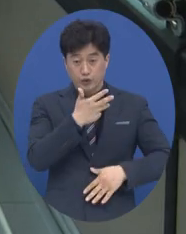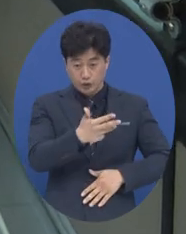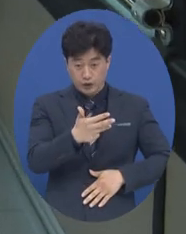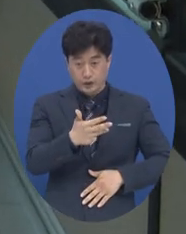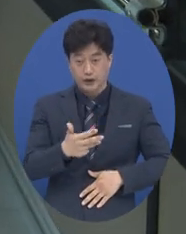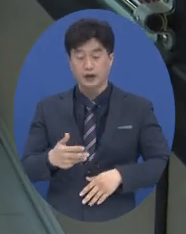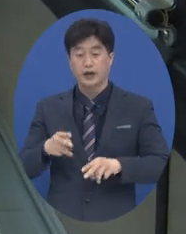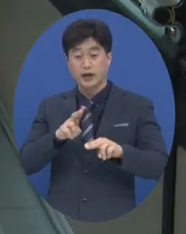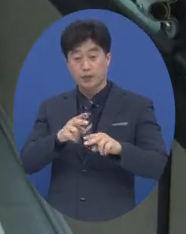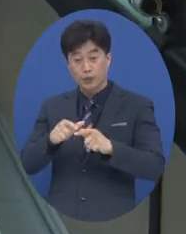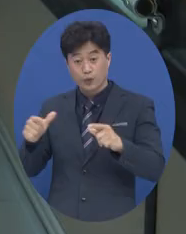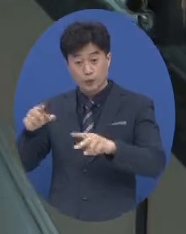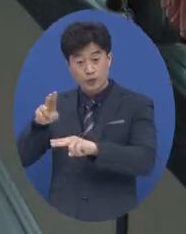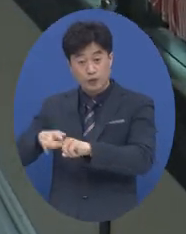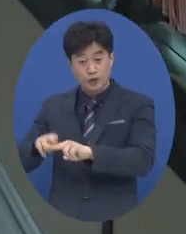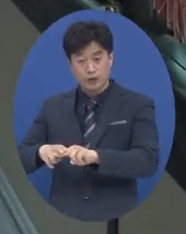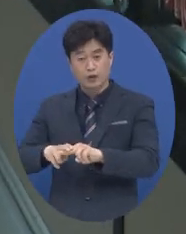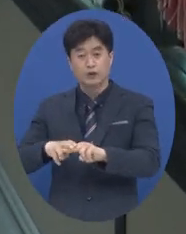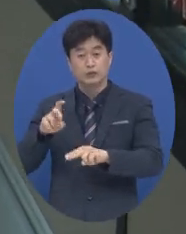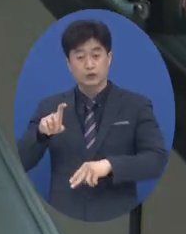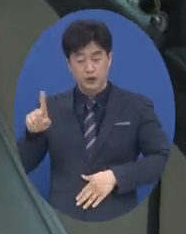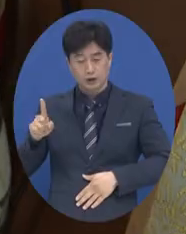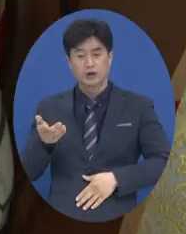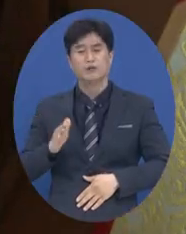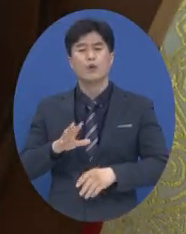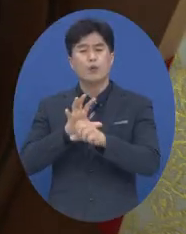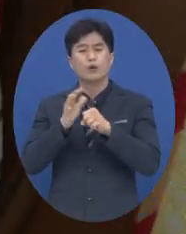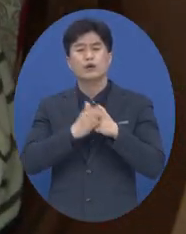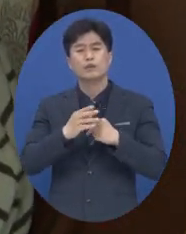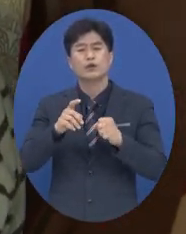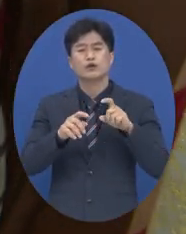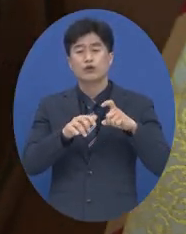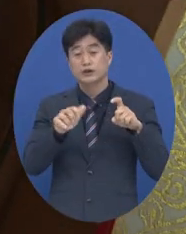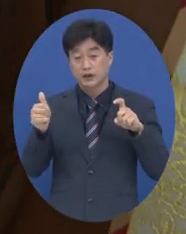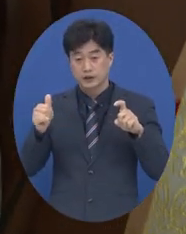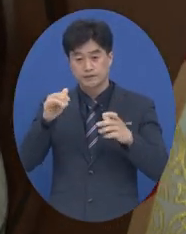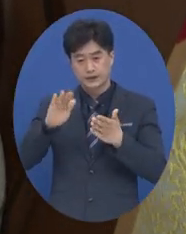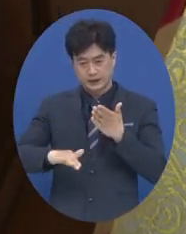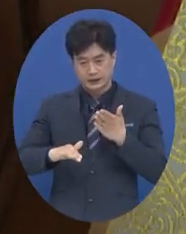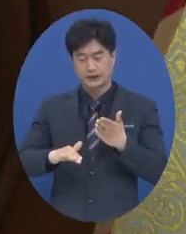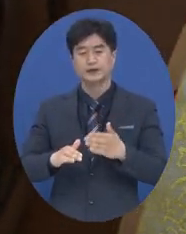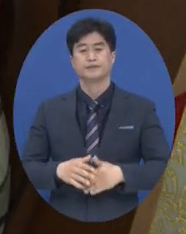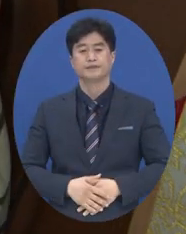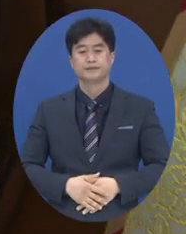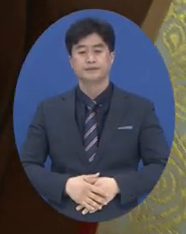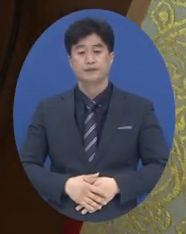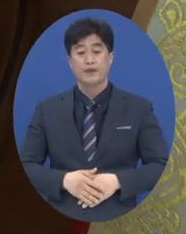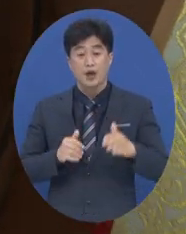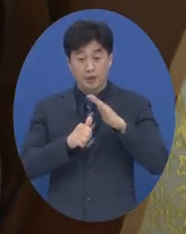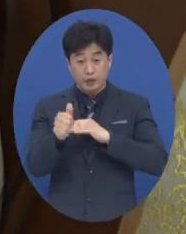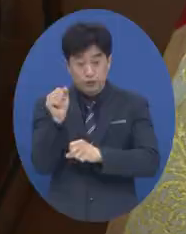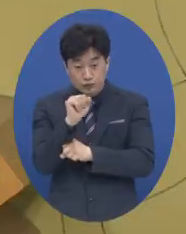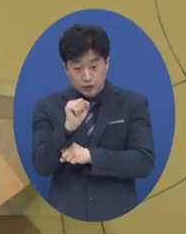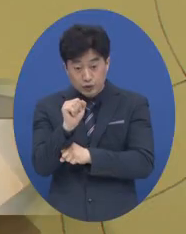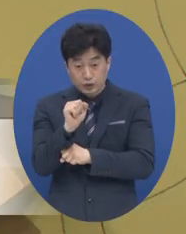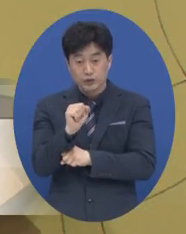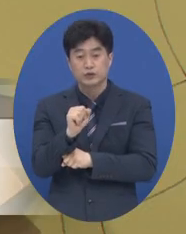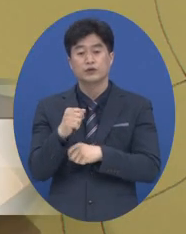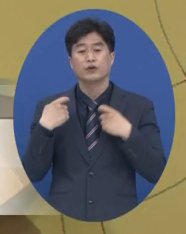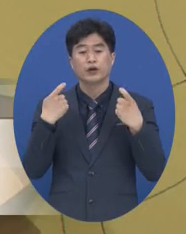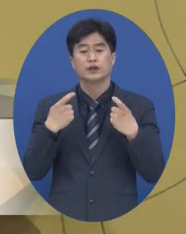일반석 21석인데 지금은 코로나19로 10명 이하로 제한했습니다. 찾아가는 드라이빙은